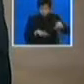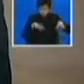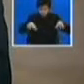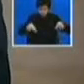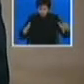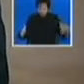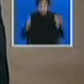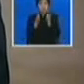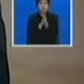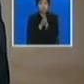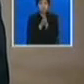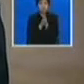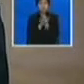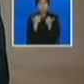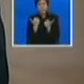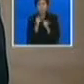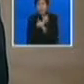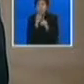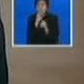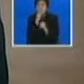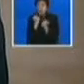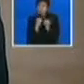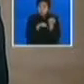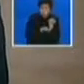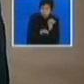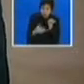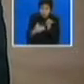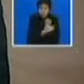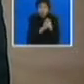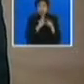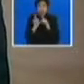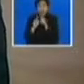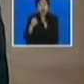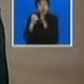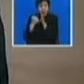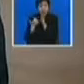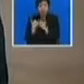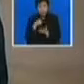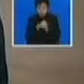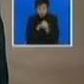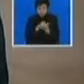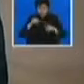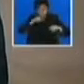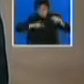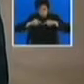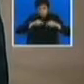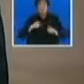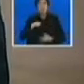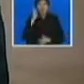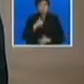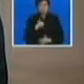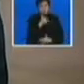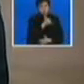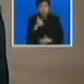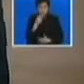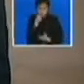แต่ว่าจริงๆถ้าหากว่าการคมนาคมสะดวกขึ้นนะครับแล้วก็มีบริการดูแลเนี่ยผมคิดว่าอาจจะต้องไปแนวทางนั้นยก